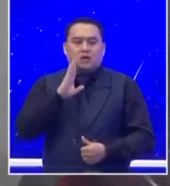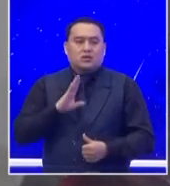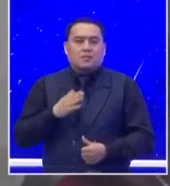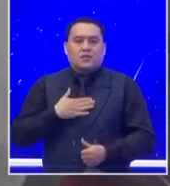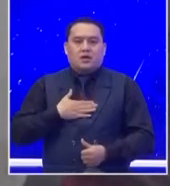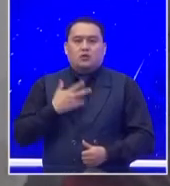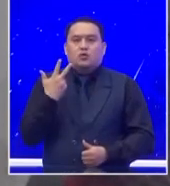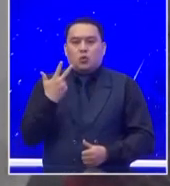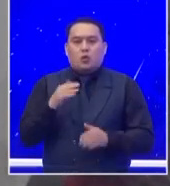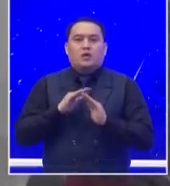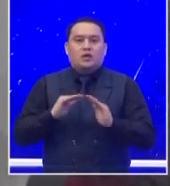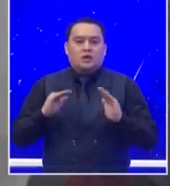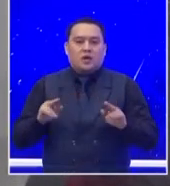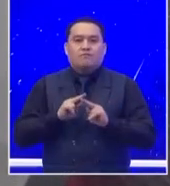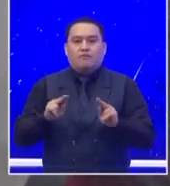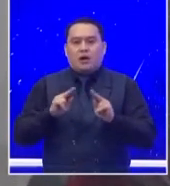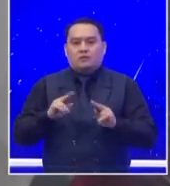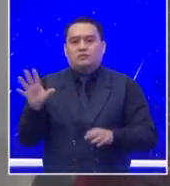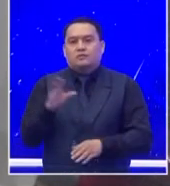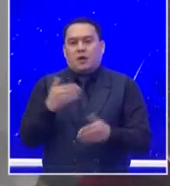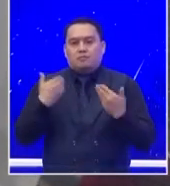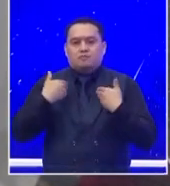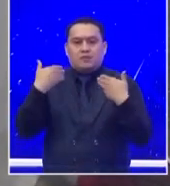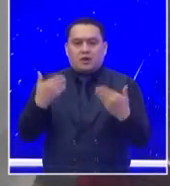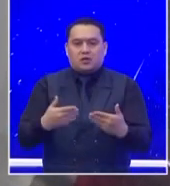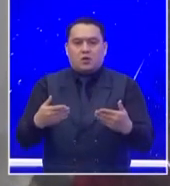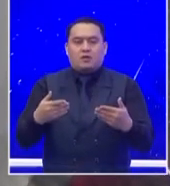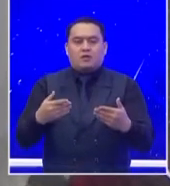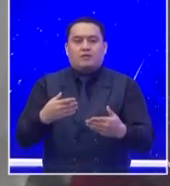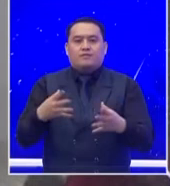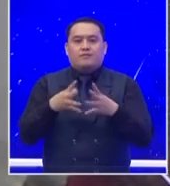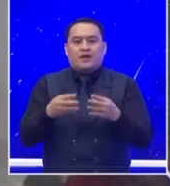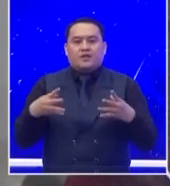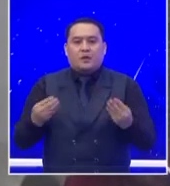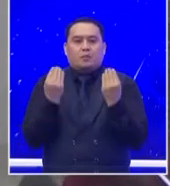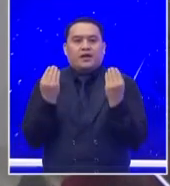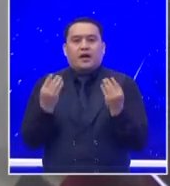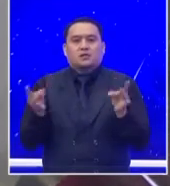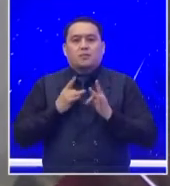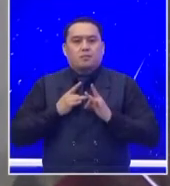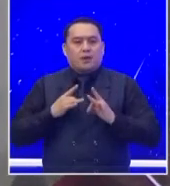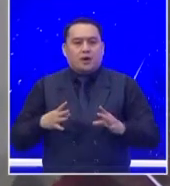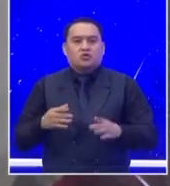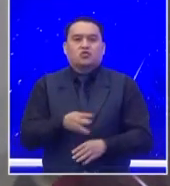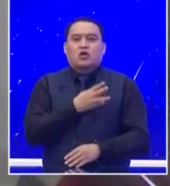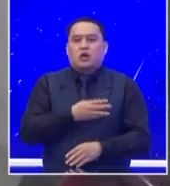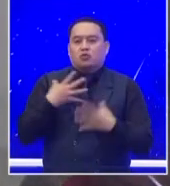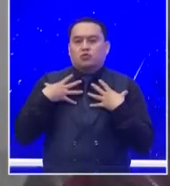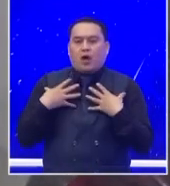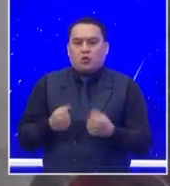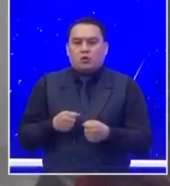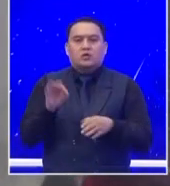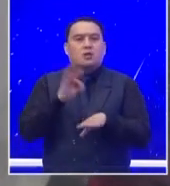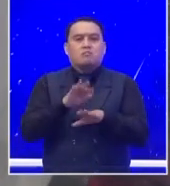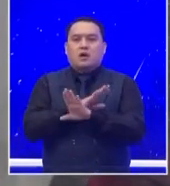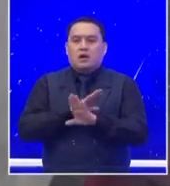тоже трое детей воспитываю. Я всех женщин поздравляю с этим очень весенним прекрасным праздником. Всем желаю здоровья, чтобы дети не